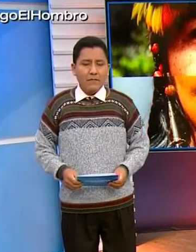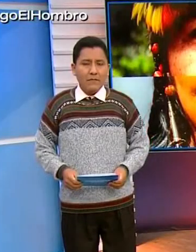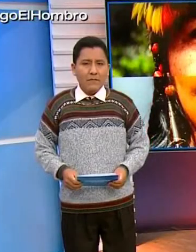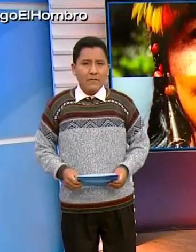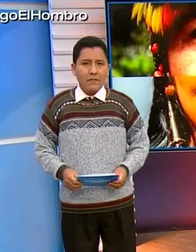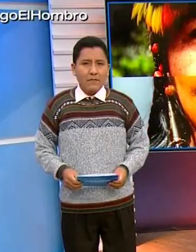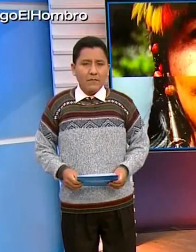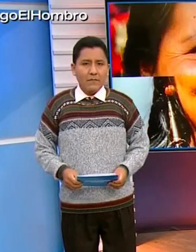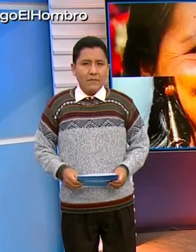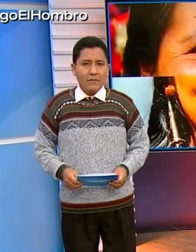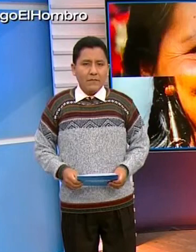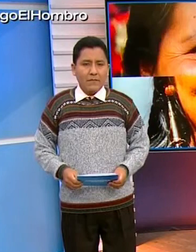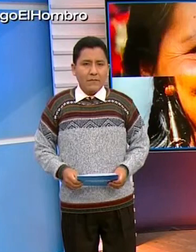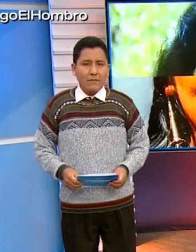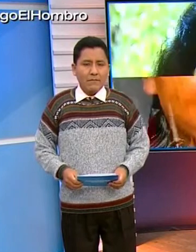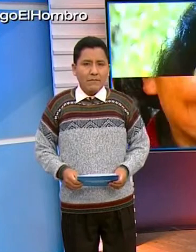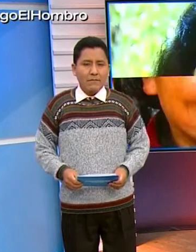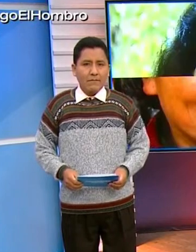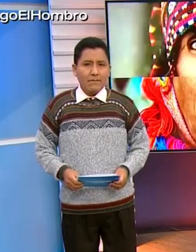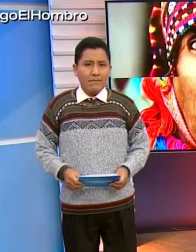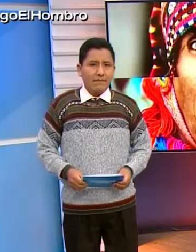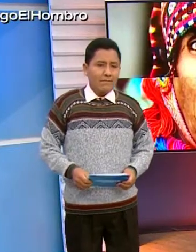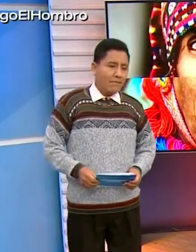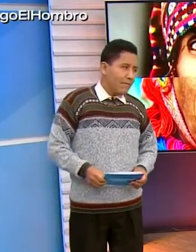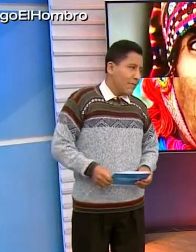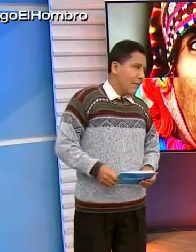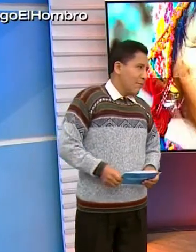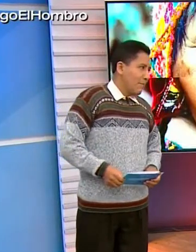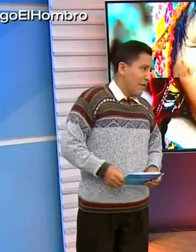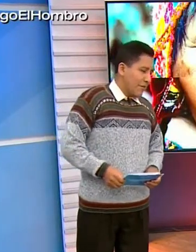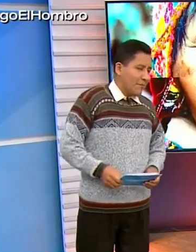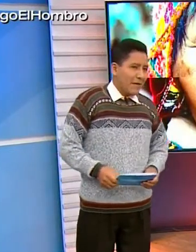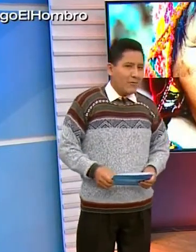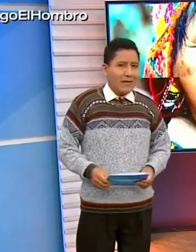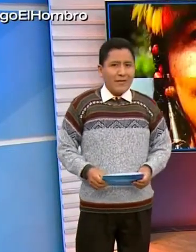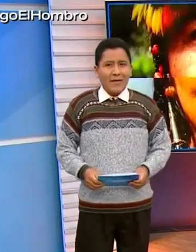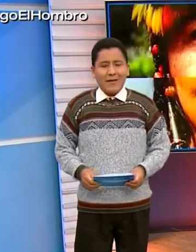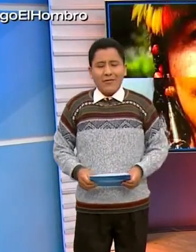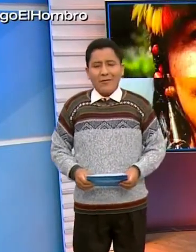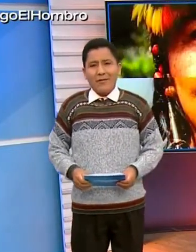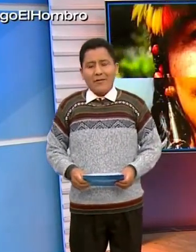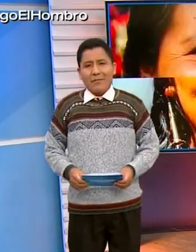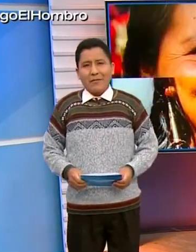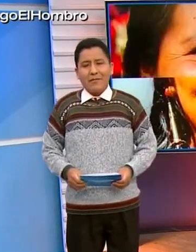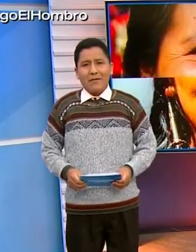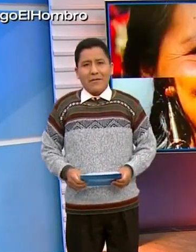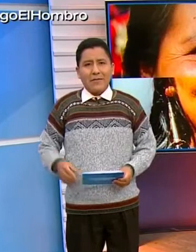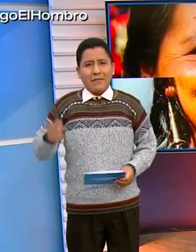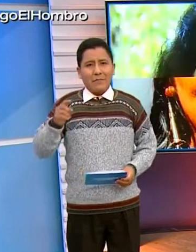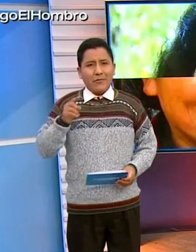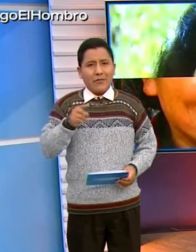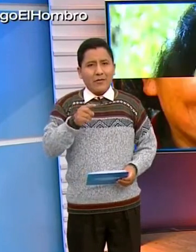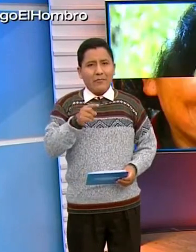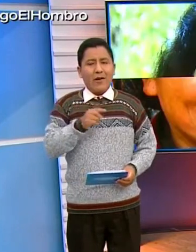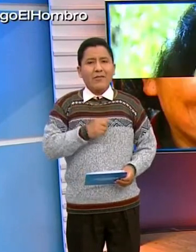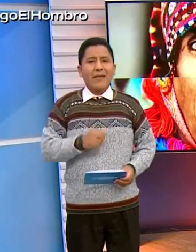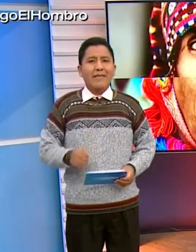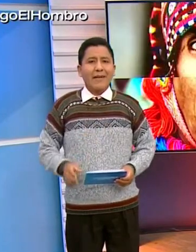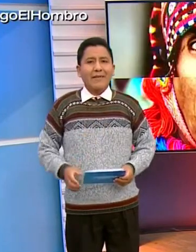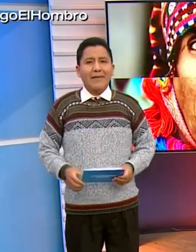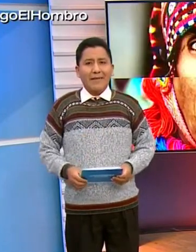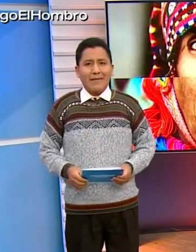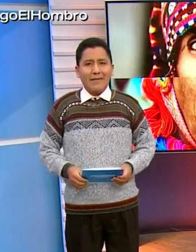Hasta ahí el desarrollo de Nukanchis, ahí nos espera Walder Escobar, trecha y cañata. Paisuma, acuya, cazaira, choque, rápidamente presentamos,